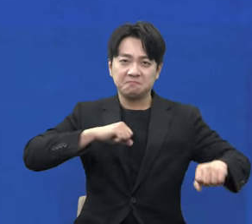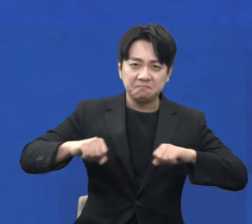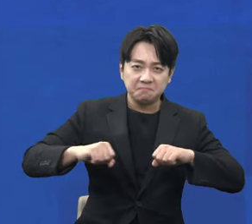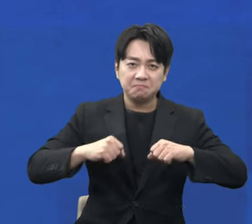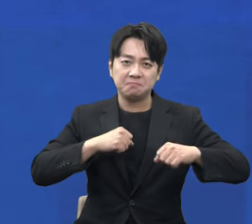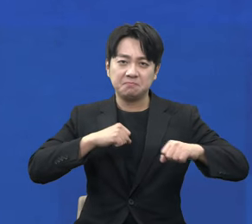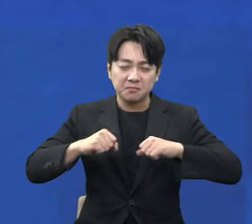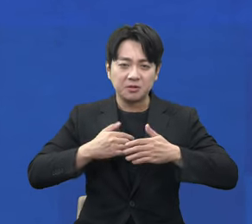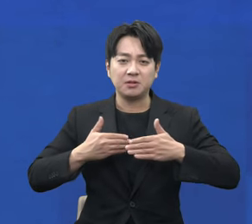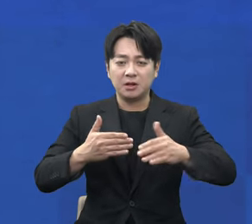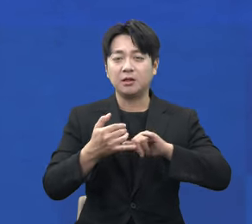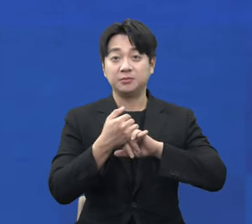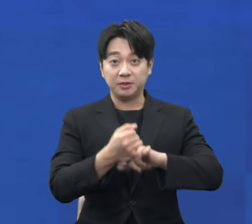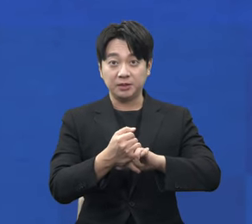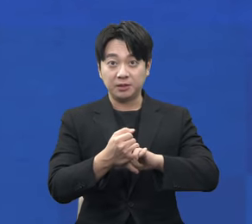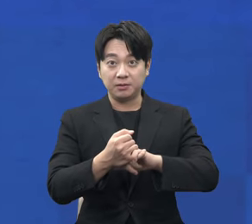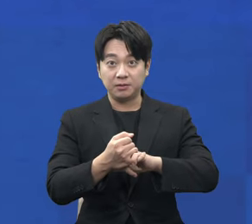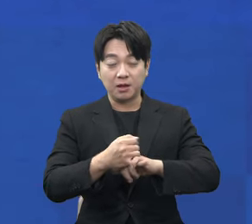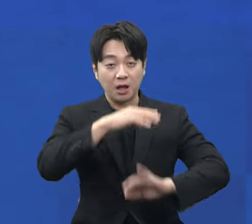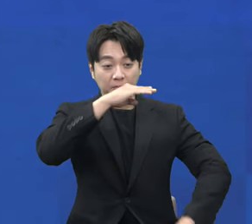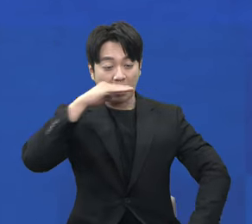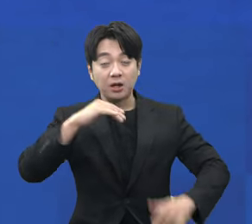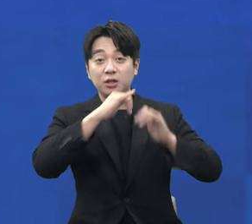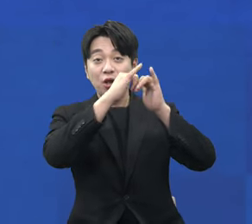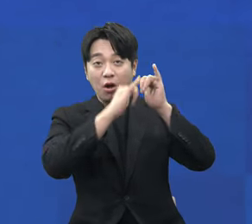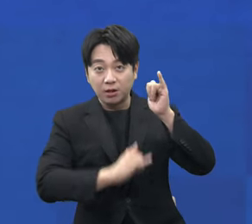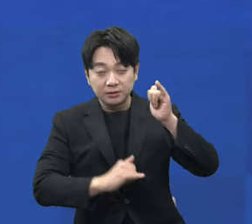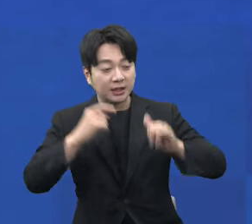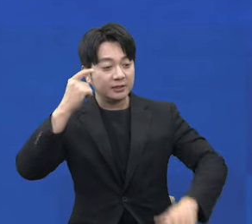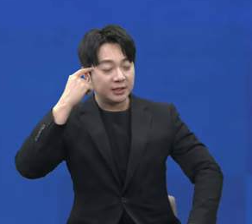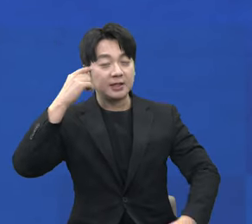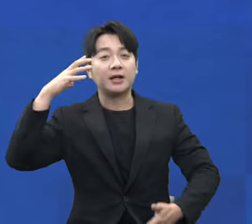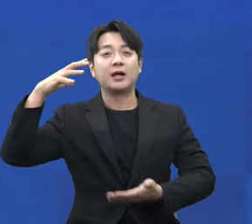올바른 역사관을 바탕으로 저는